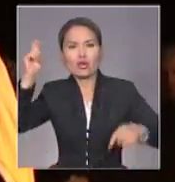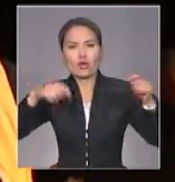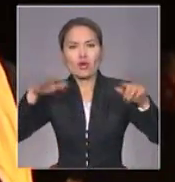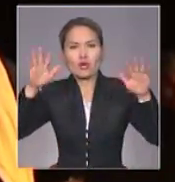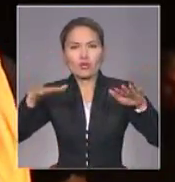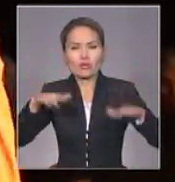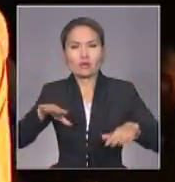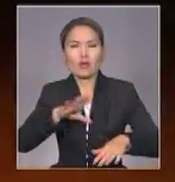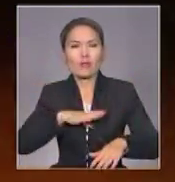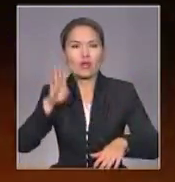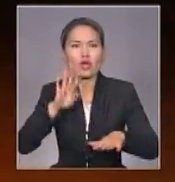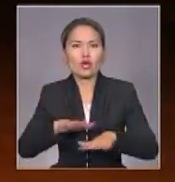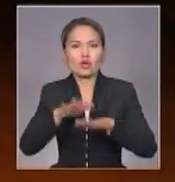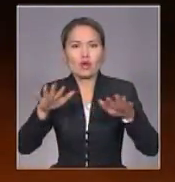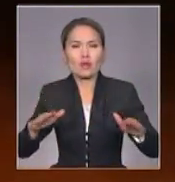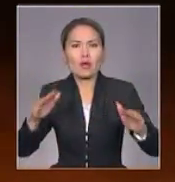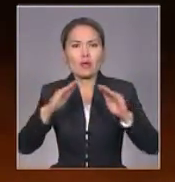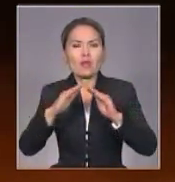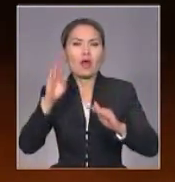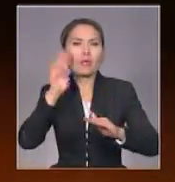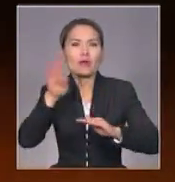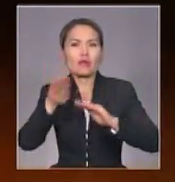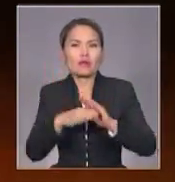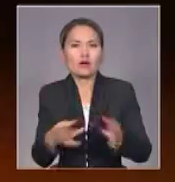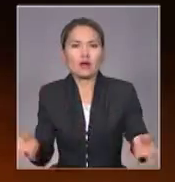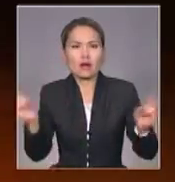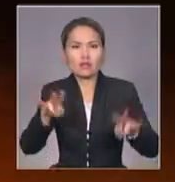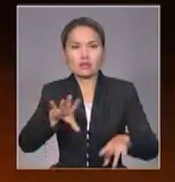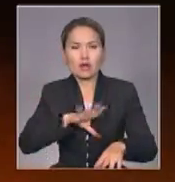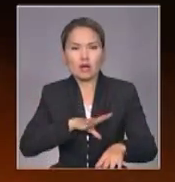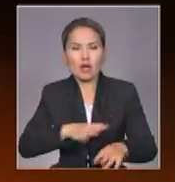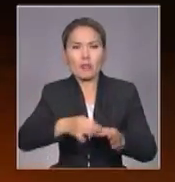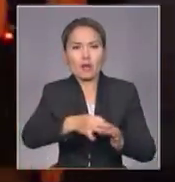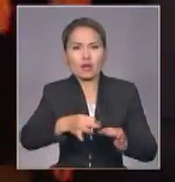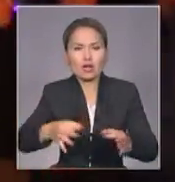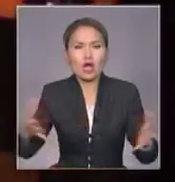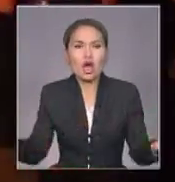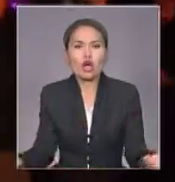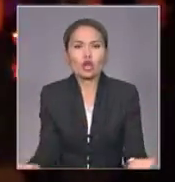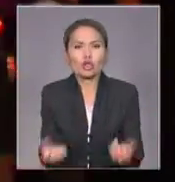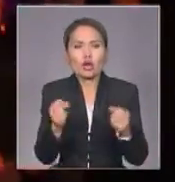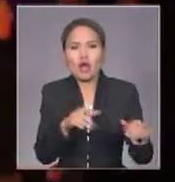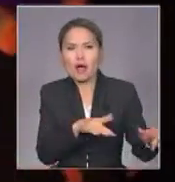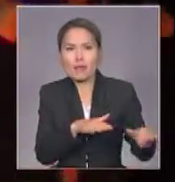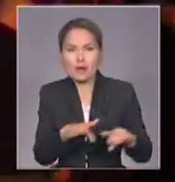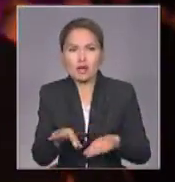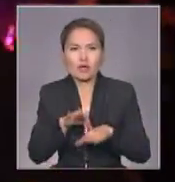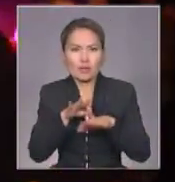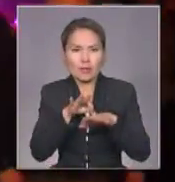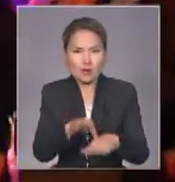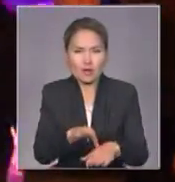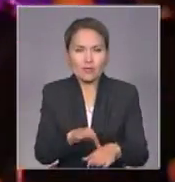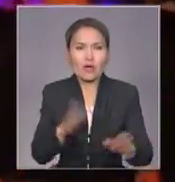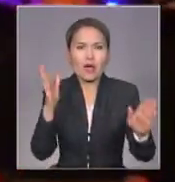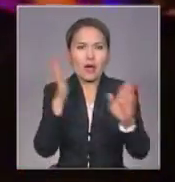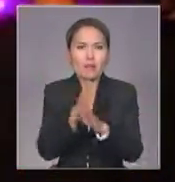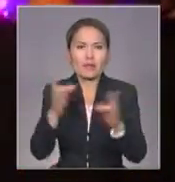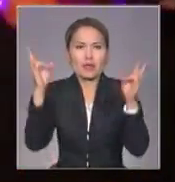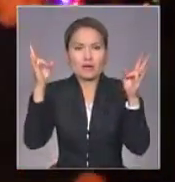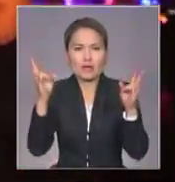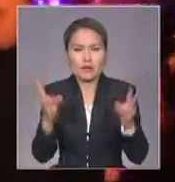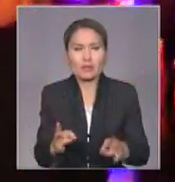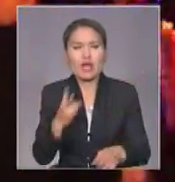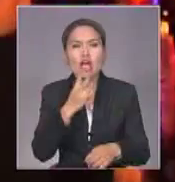үйлер мен ғимараттар топан су астында қалған. Қазір шаһардың бірнеше ауданында құтқару операциялары жүріп жатыр. Алдын ала ақпарат бойынша табиғи